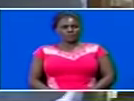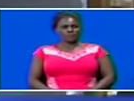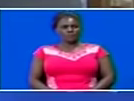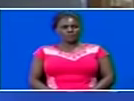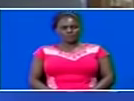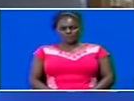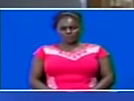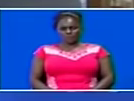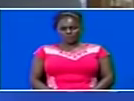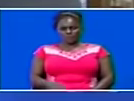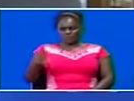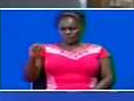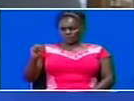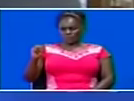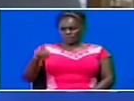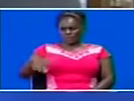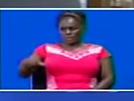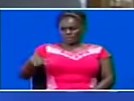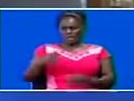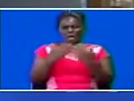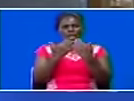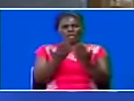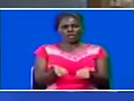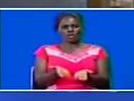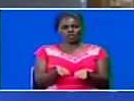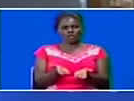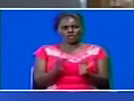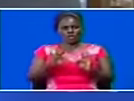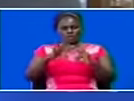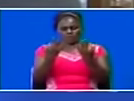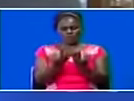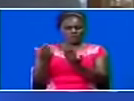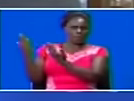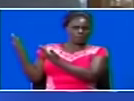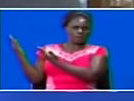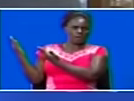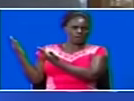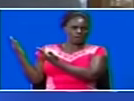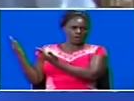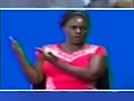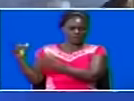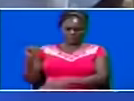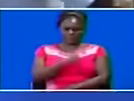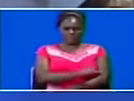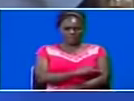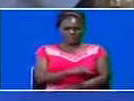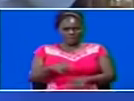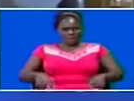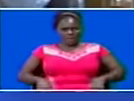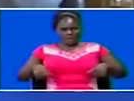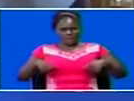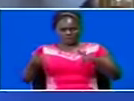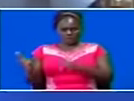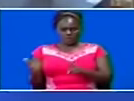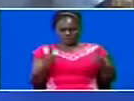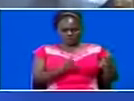Katika mtaa wa Mtongwe, eneo bunge la Likoni, ndipo familia ya mzee Israel Wadesa inapoishi. Maisha ya kila siku